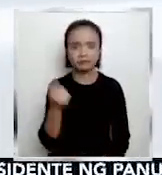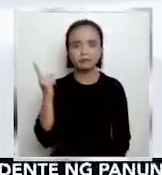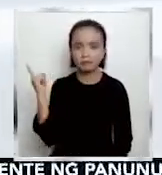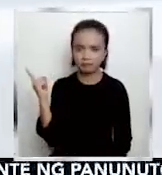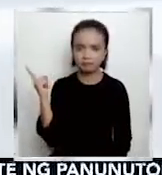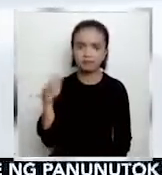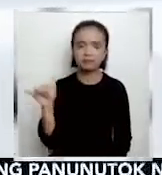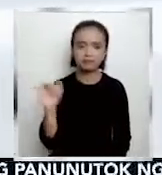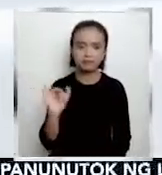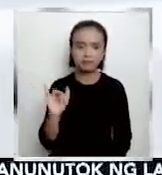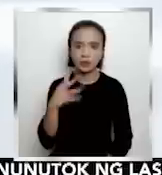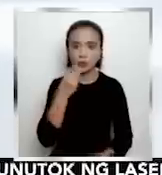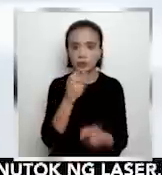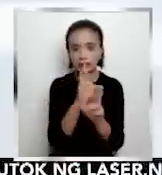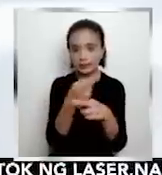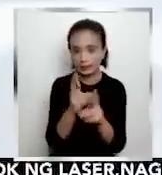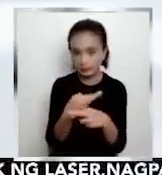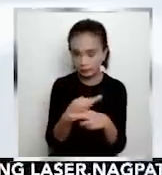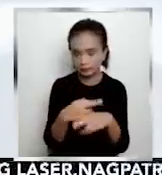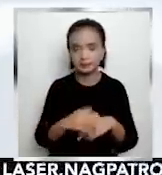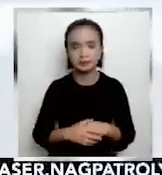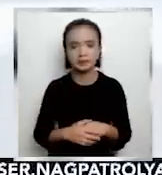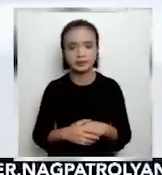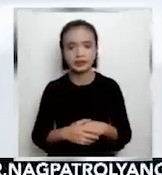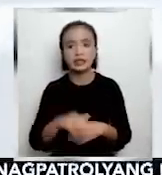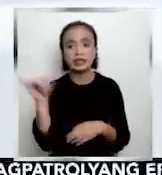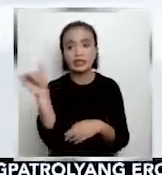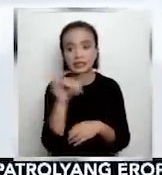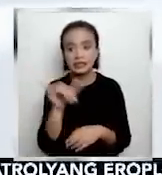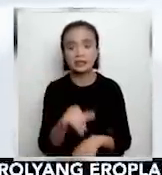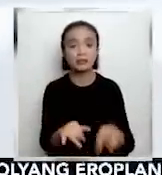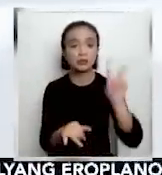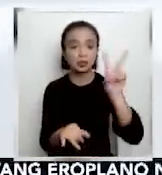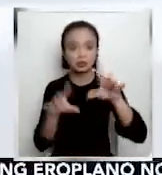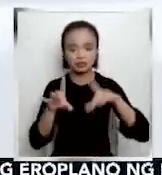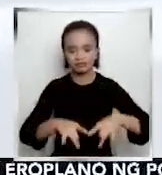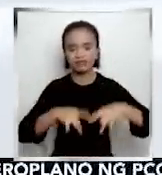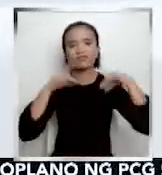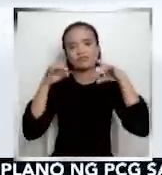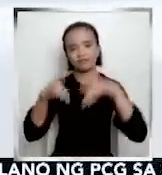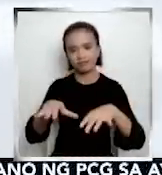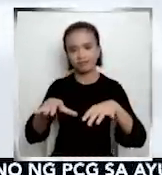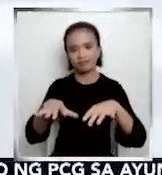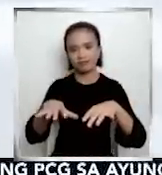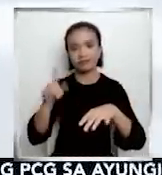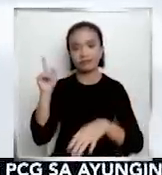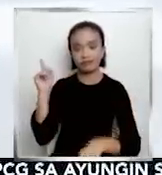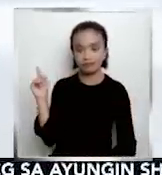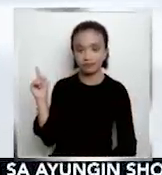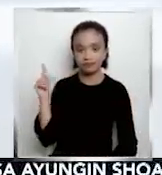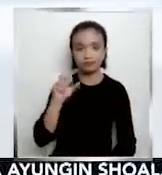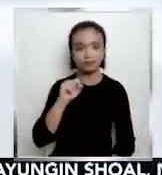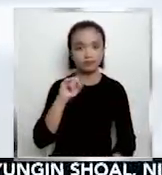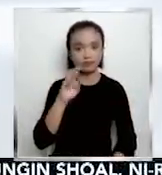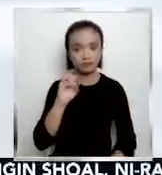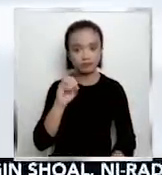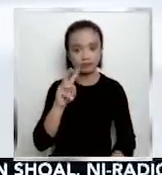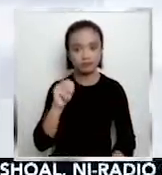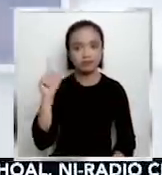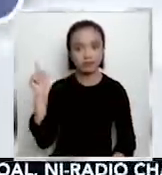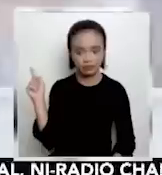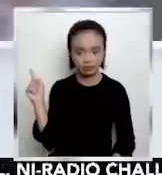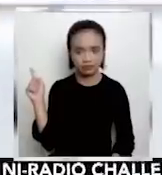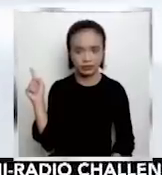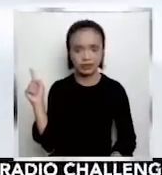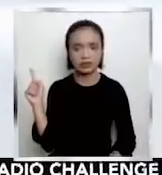si Joel Martin. Pati na ang dalawang Australian nationals na sina Simon Chipperfield at Carthy Santhanam, na